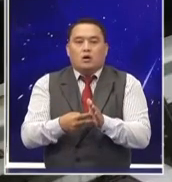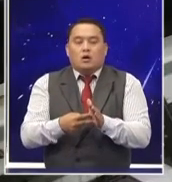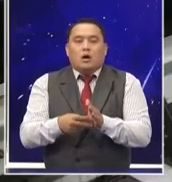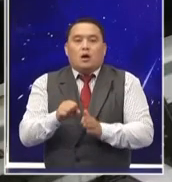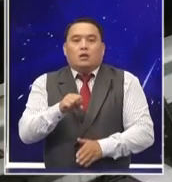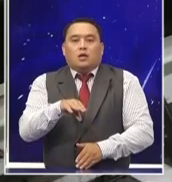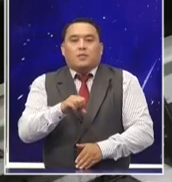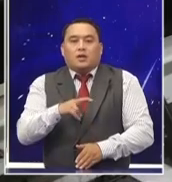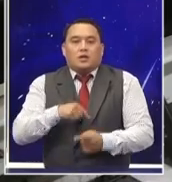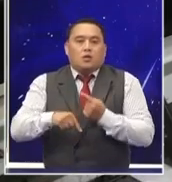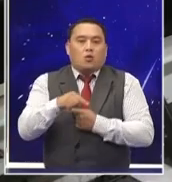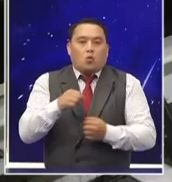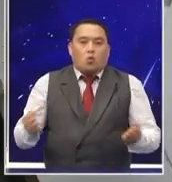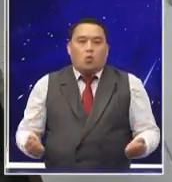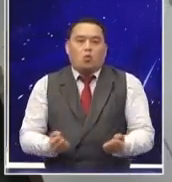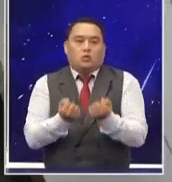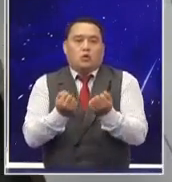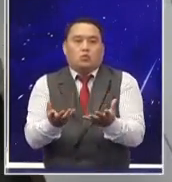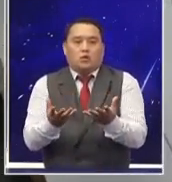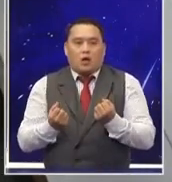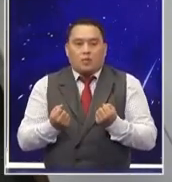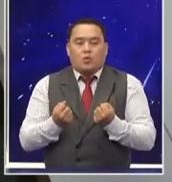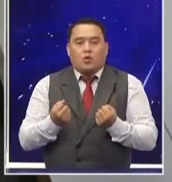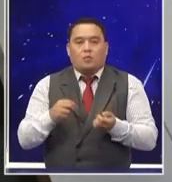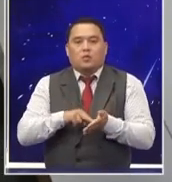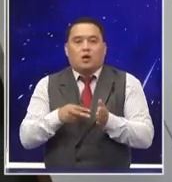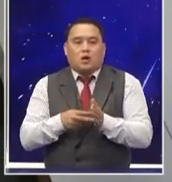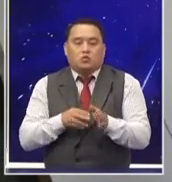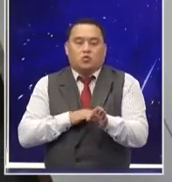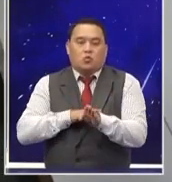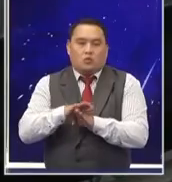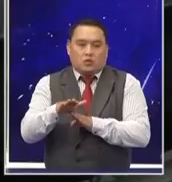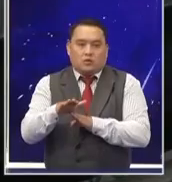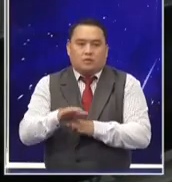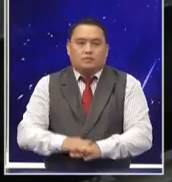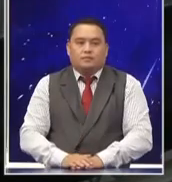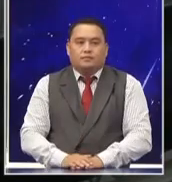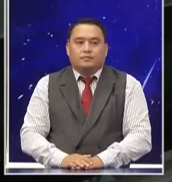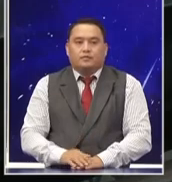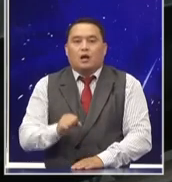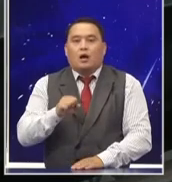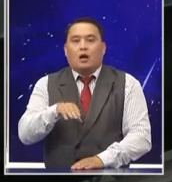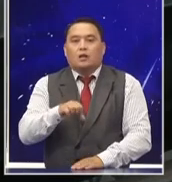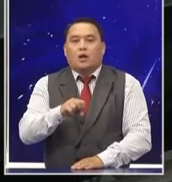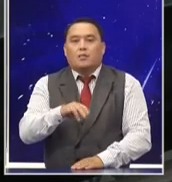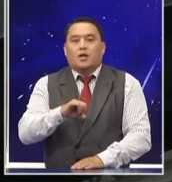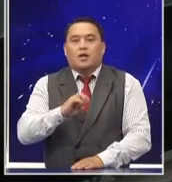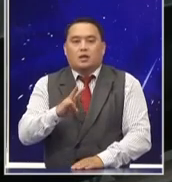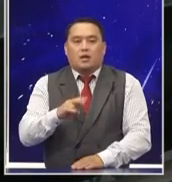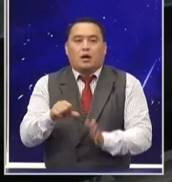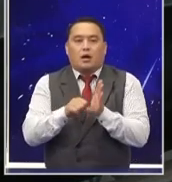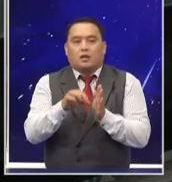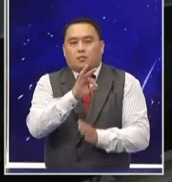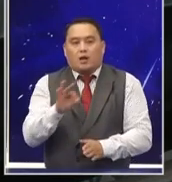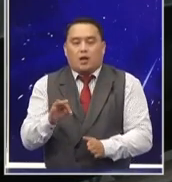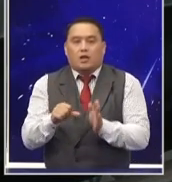Атамекен кәсіпкерлік палатасының қолдауына қол жеткізіп, ойға алғанын жүзеге асырған. Атамекеннен 6%-ді